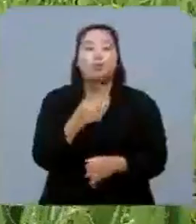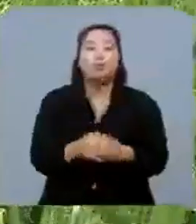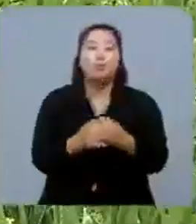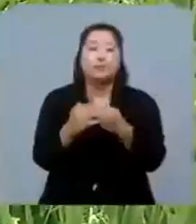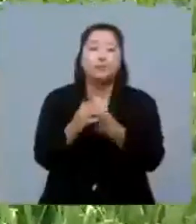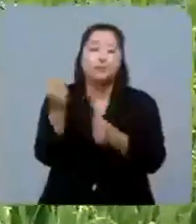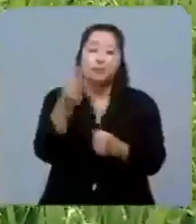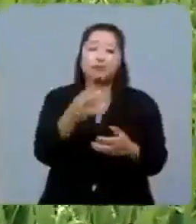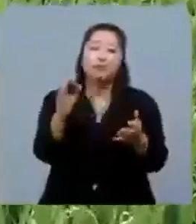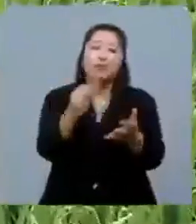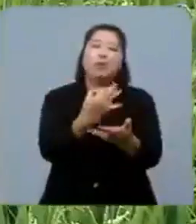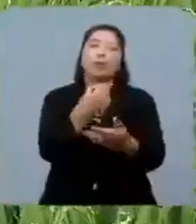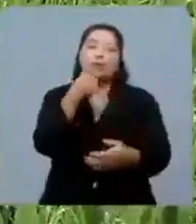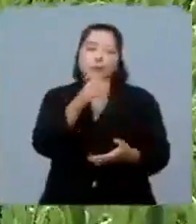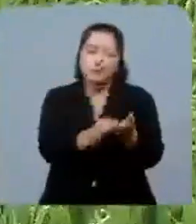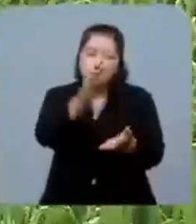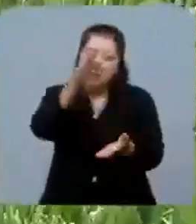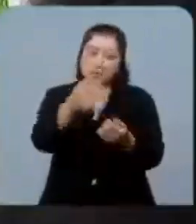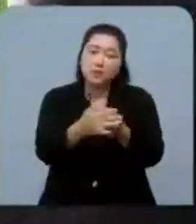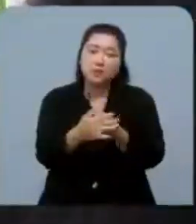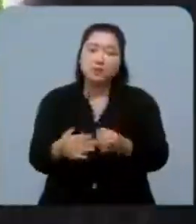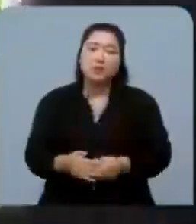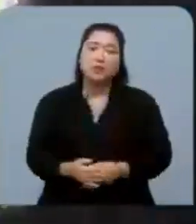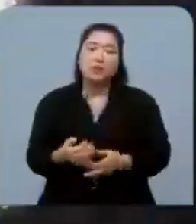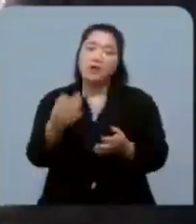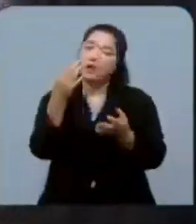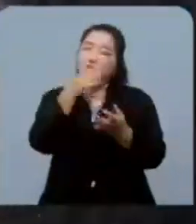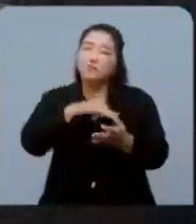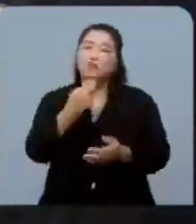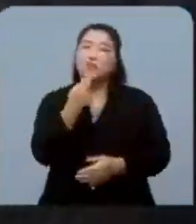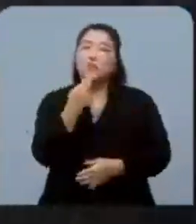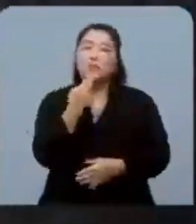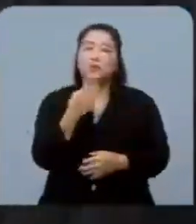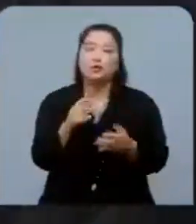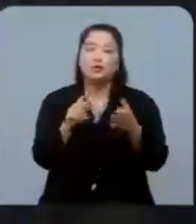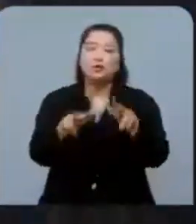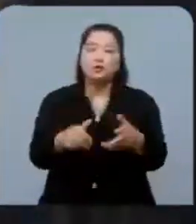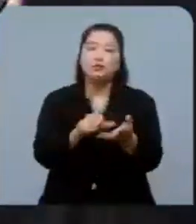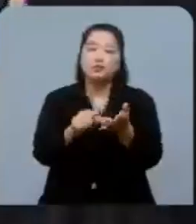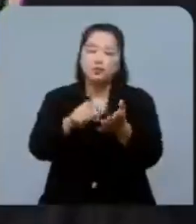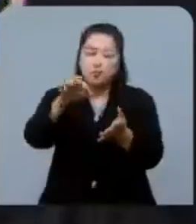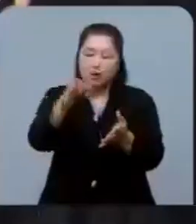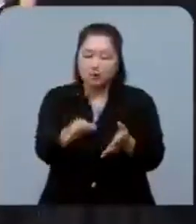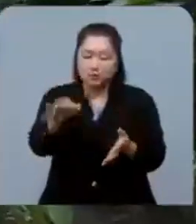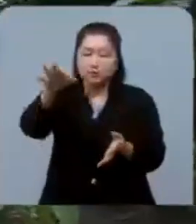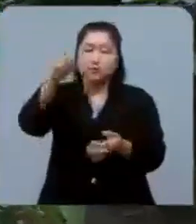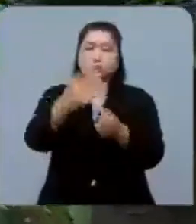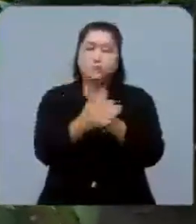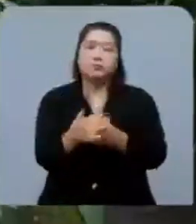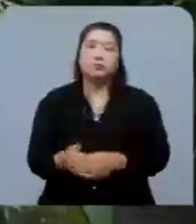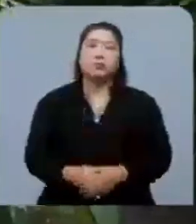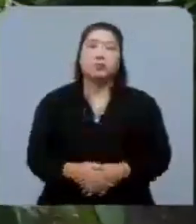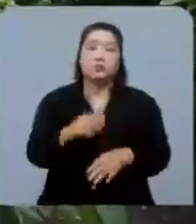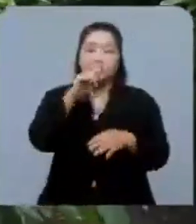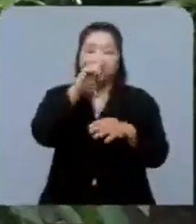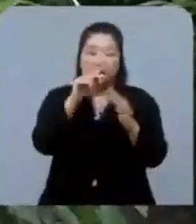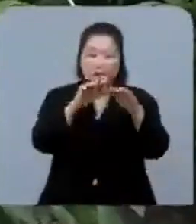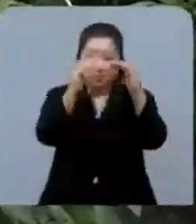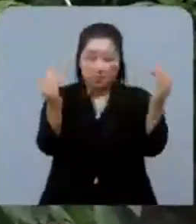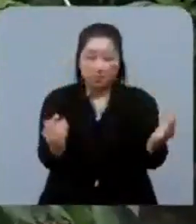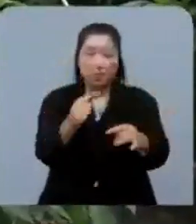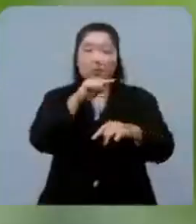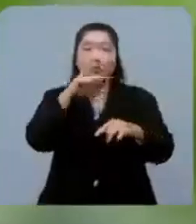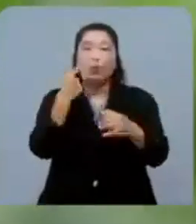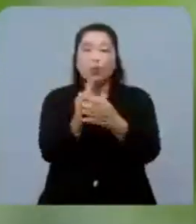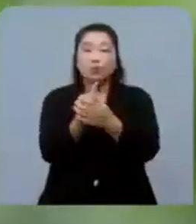그러고 요새는 뭐 인건비가 워낙 비싸니까 타산이 안 맞는 거죠. 지금 물가가 엄청나게 올라가잖아요. 비닐하우스 속